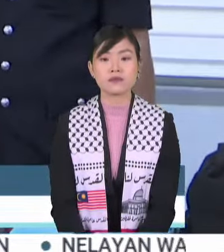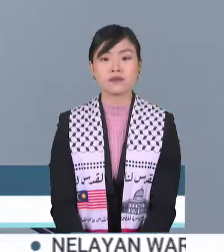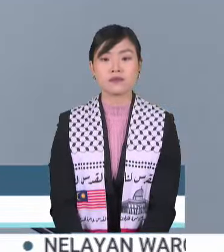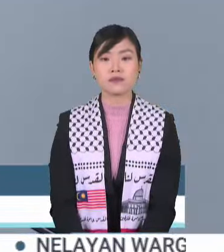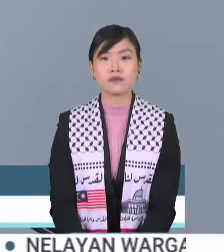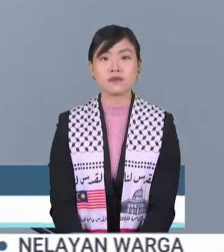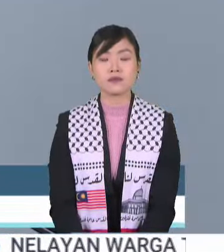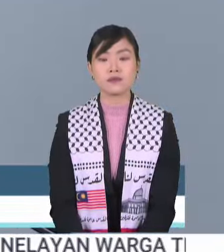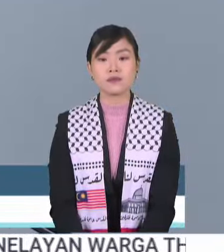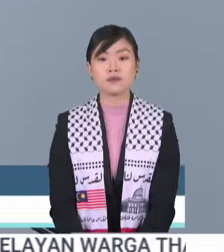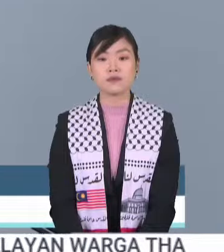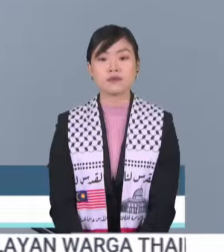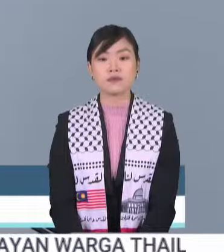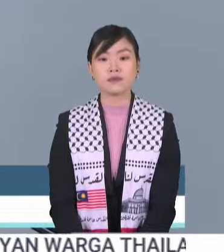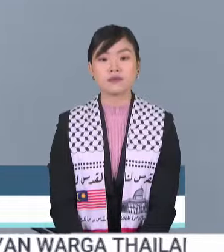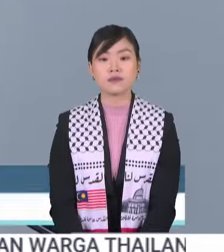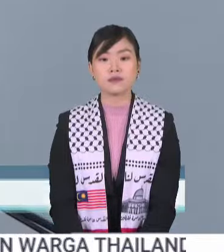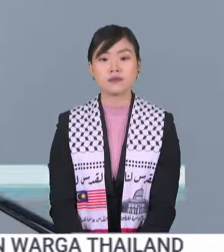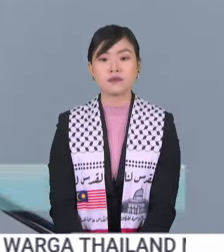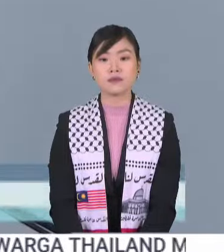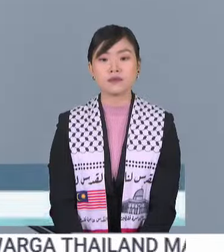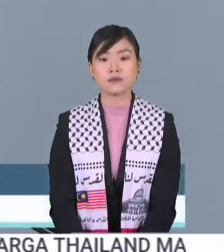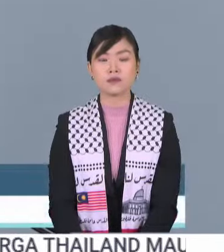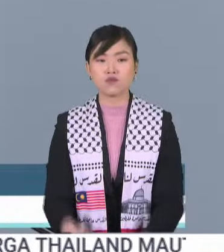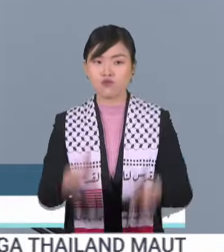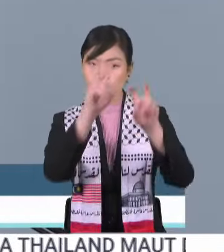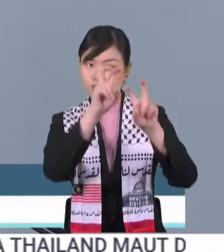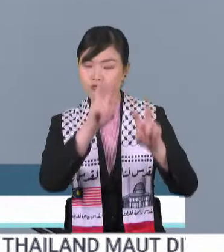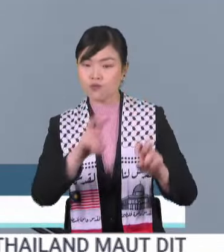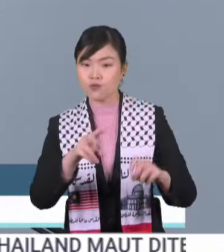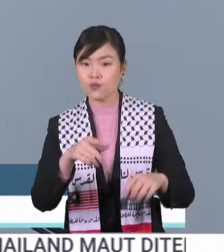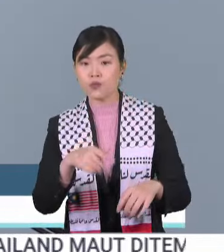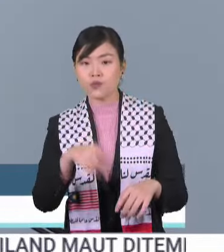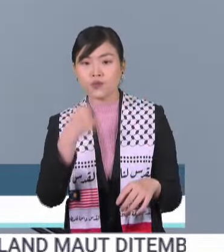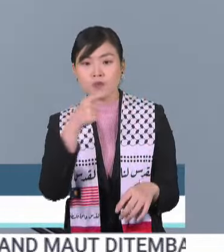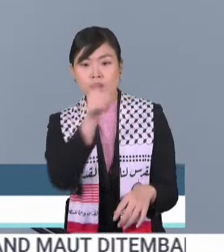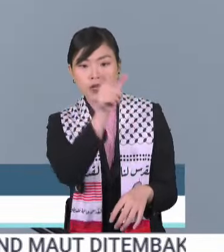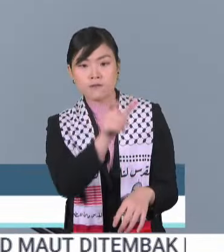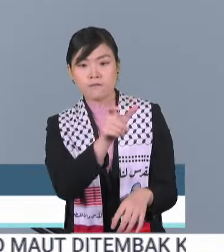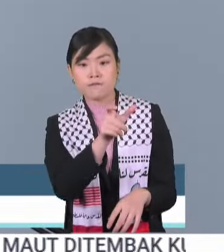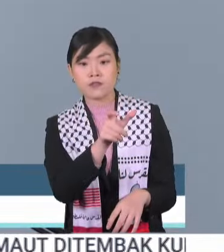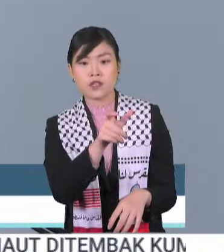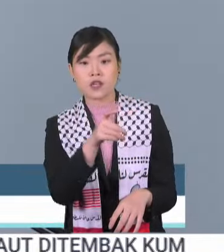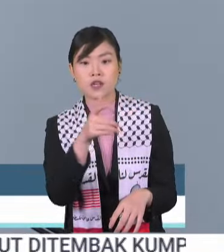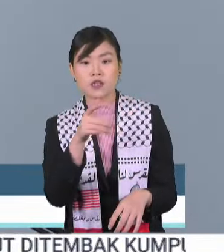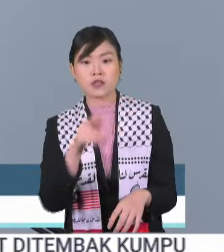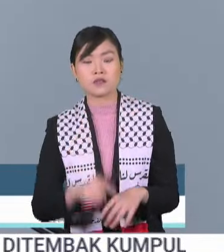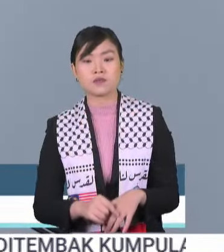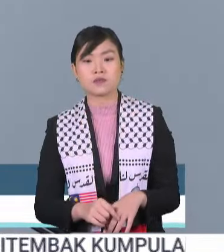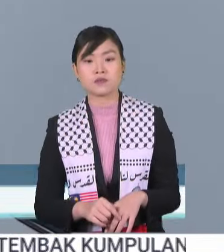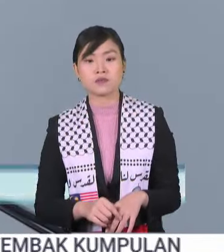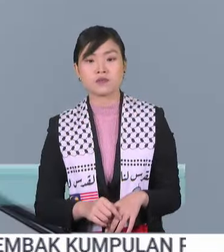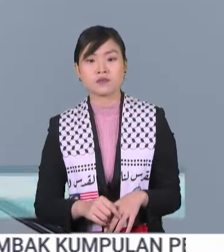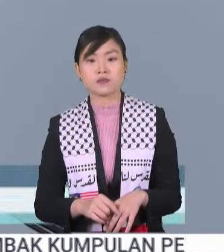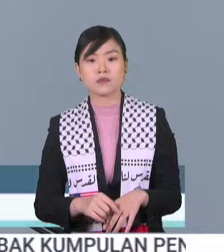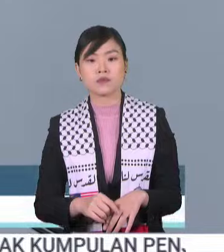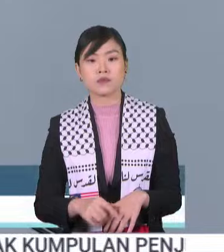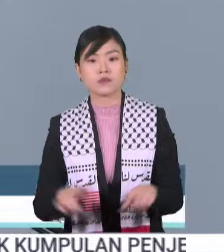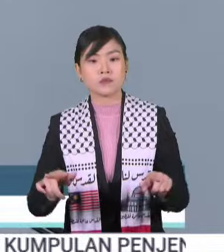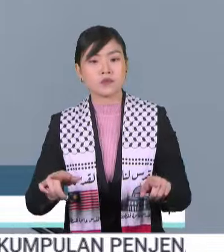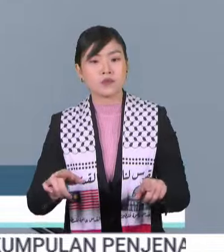pagi siasatan lanjut telah dilakukan bagi mengesan Rakan suspek dan tadi telah berlepas secara berasingan